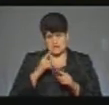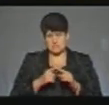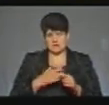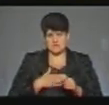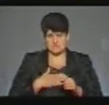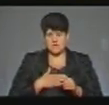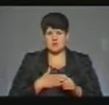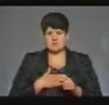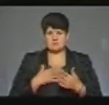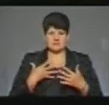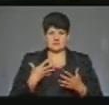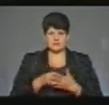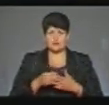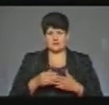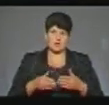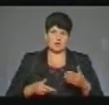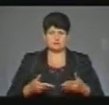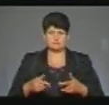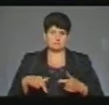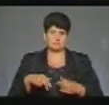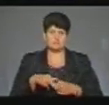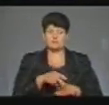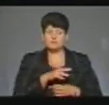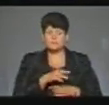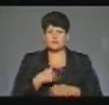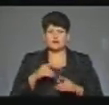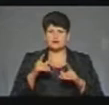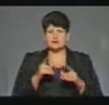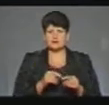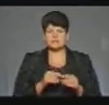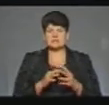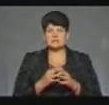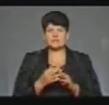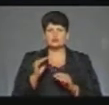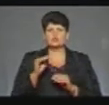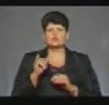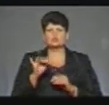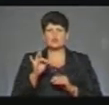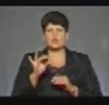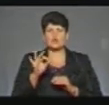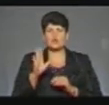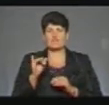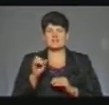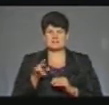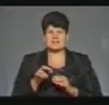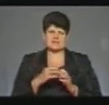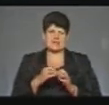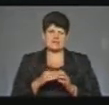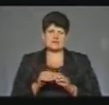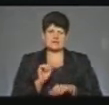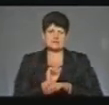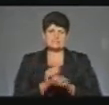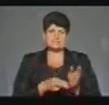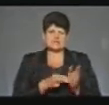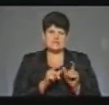ми вже своїми ногами ходили. Ми їхали до села, до такого Журовиці, така стація, середня стація. І там